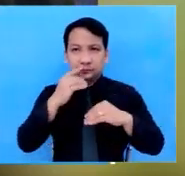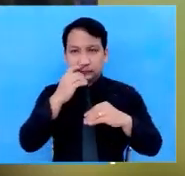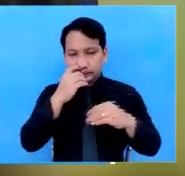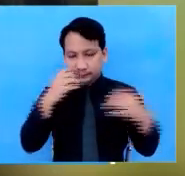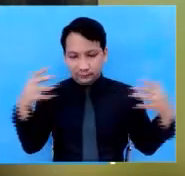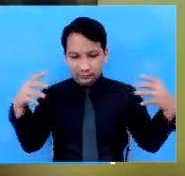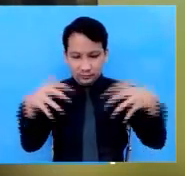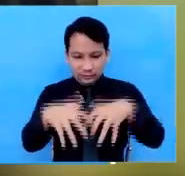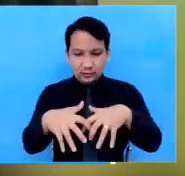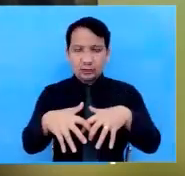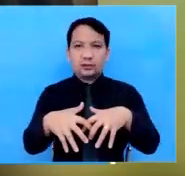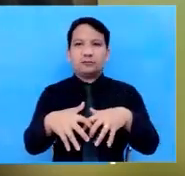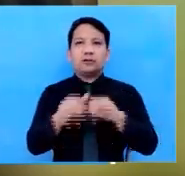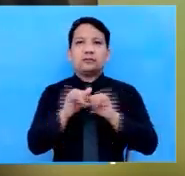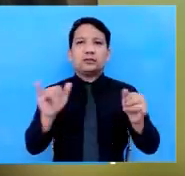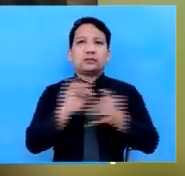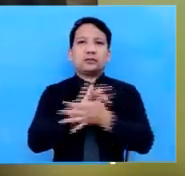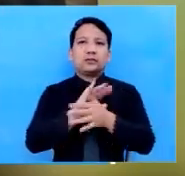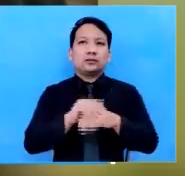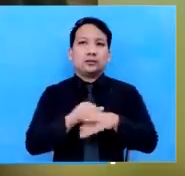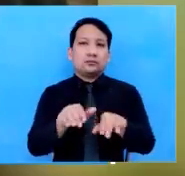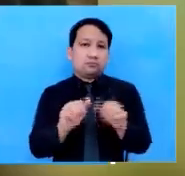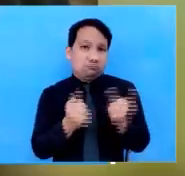syempre nasa pandemya pa rin tayo.